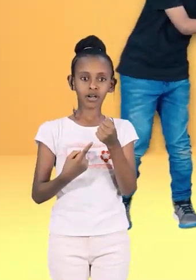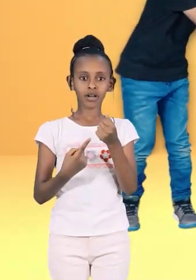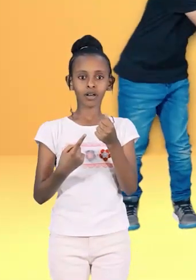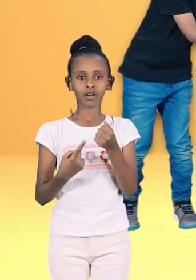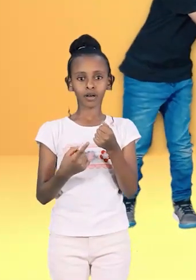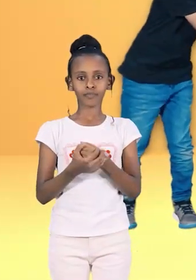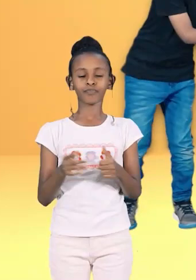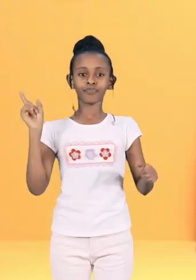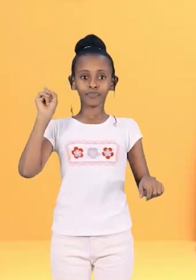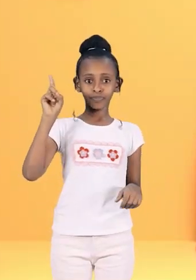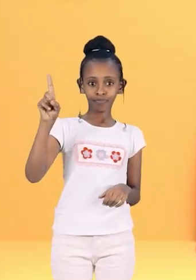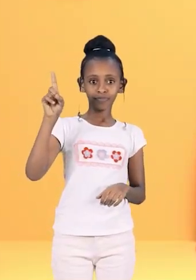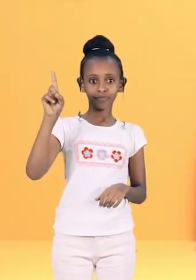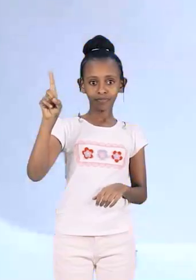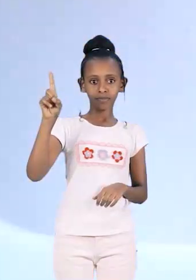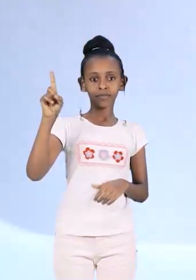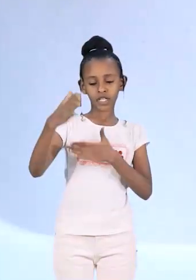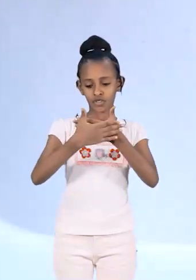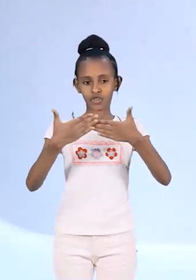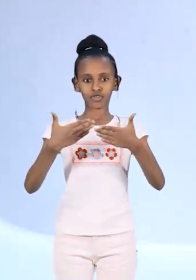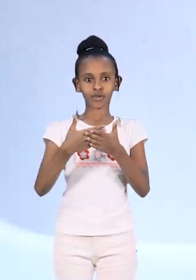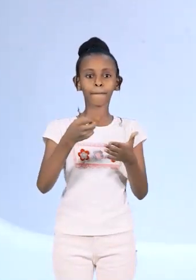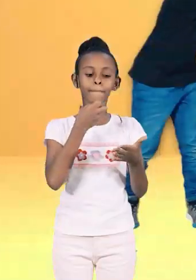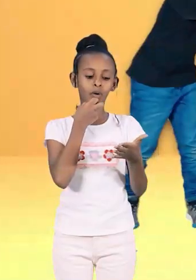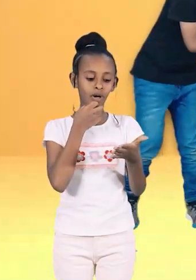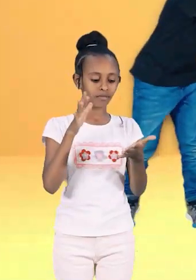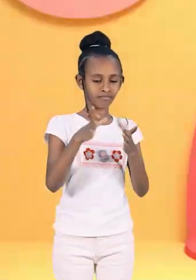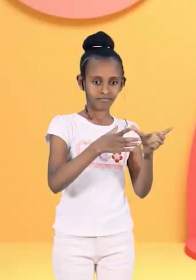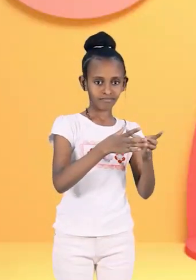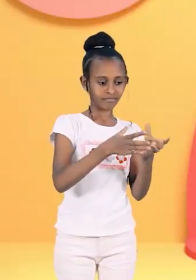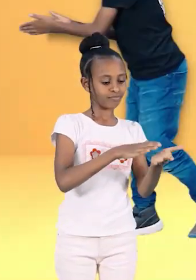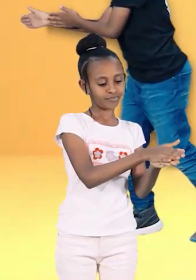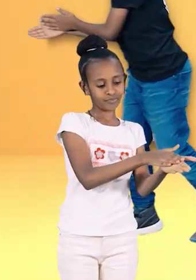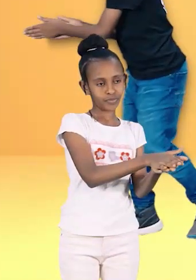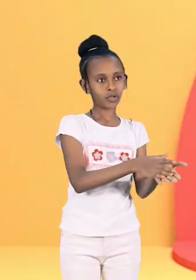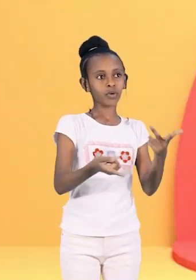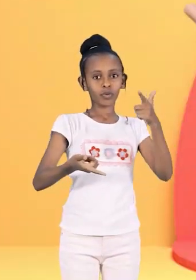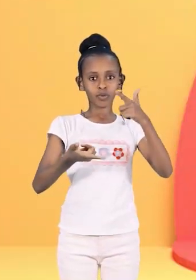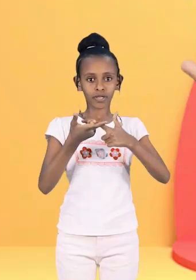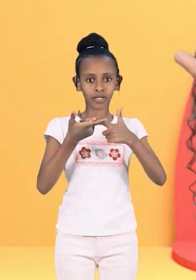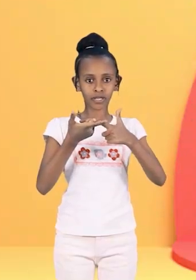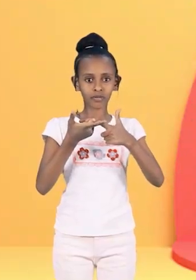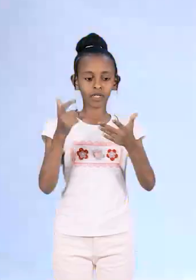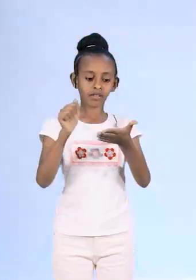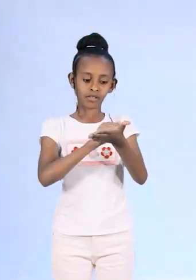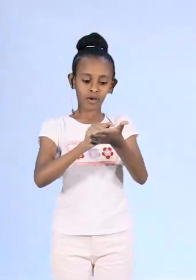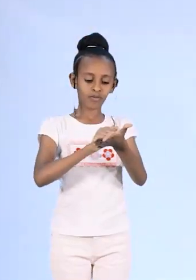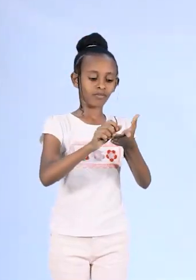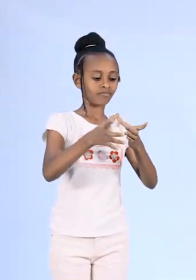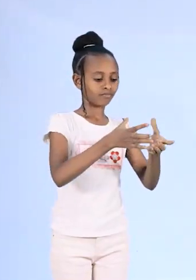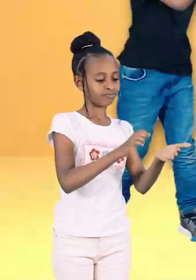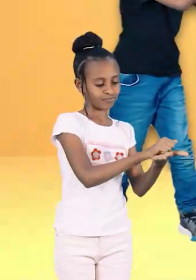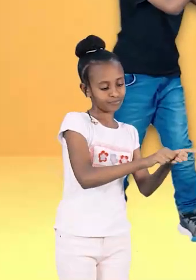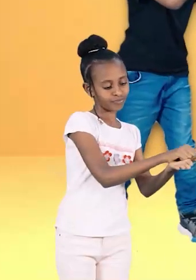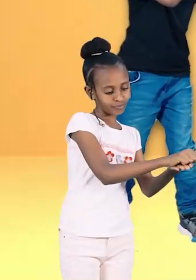keenyaaf jecha tokkoffaan harka keenya bishaaniin jiisna lammaffaa saamunaa